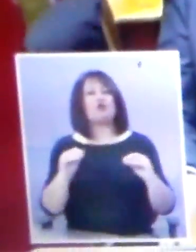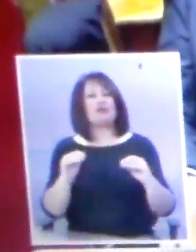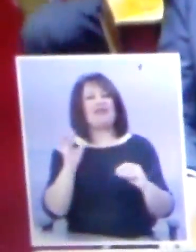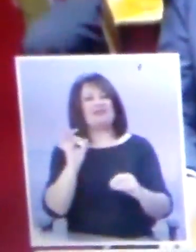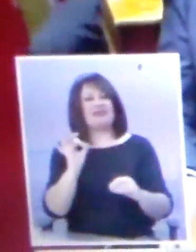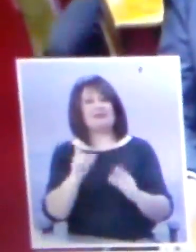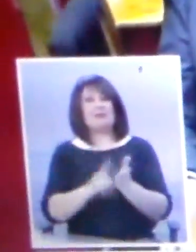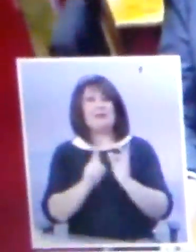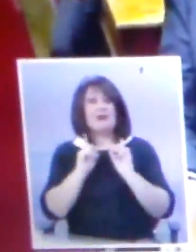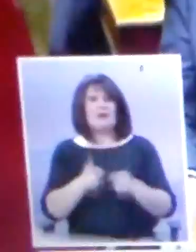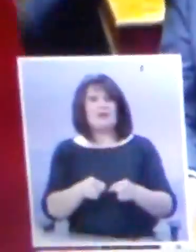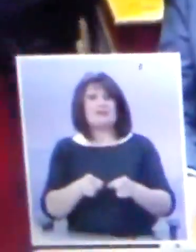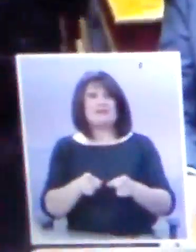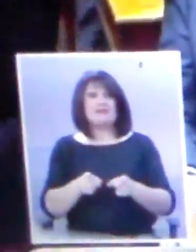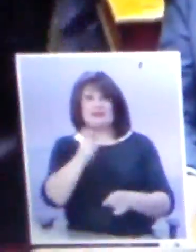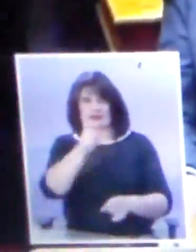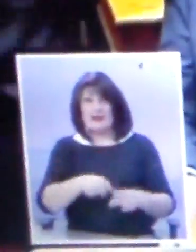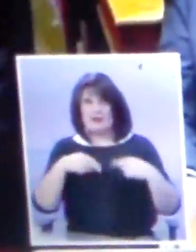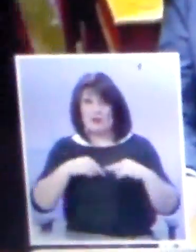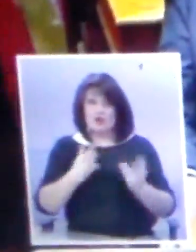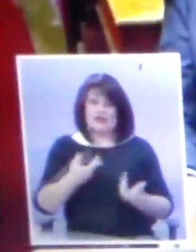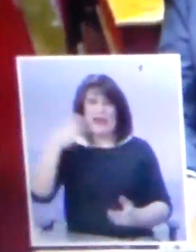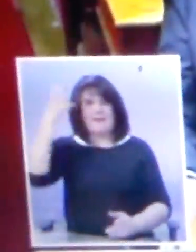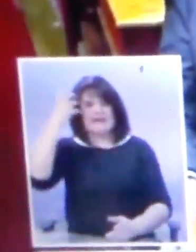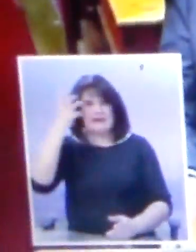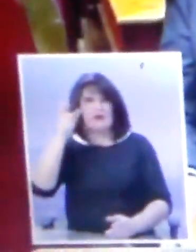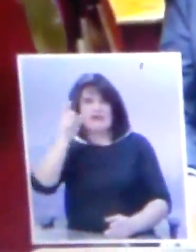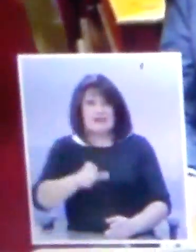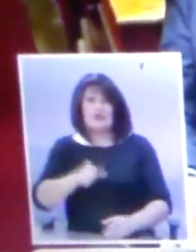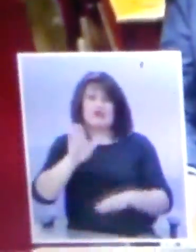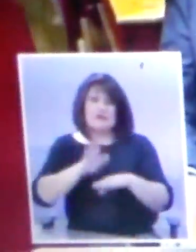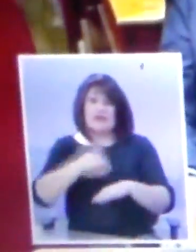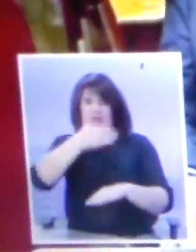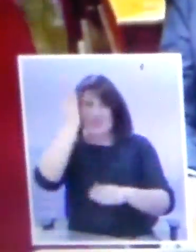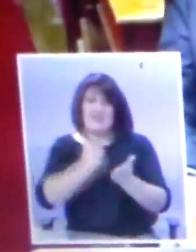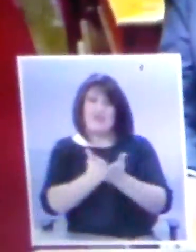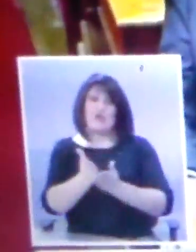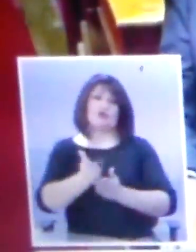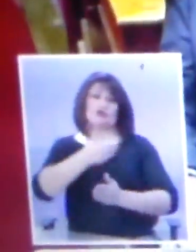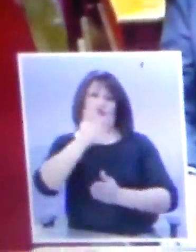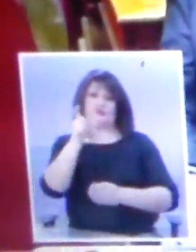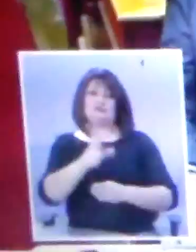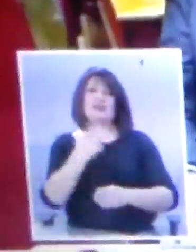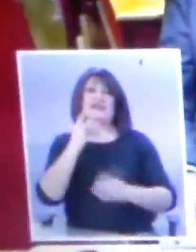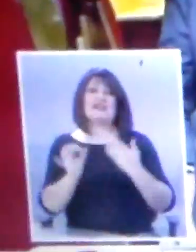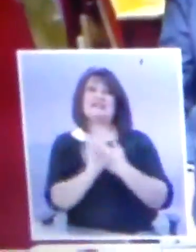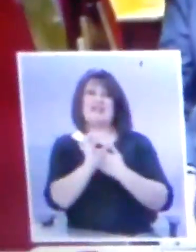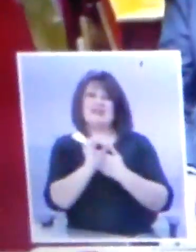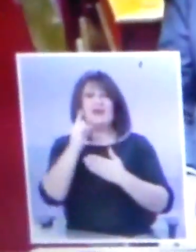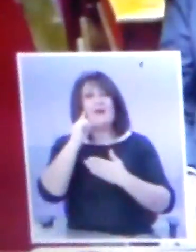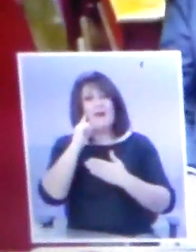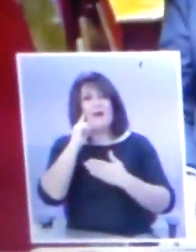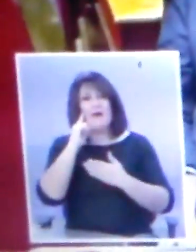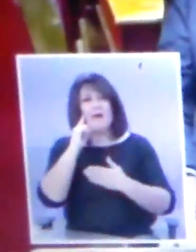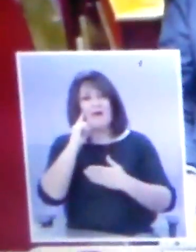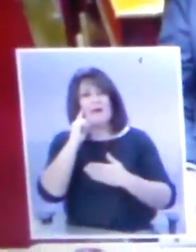πρέπει να αποφασίσει πότε είναι επιστήμον και πότε υπουργός. Είναι ηθικός αυτουργός αυτών των βιοπραγιών. Από εκεί και πέρα η Χρυσή Αυγή είναι εκείνη η